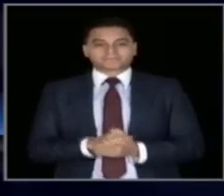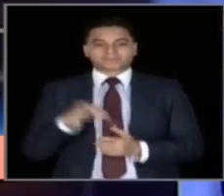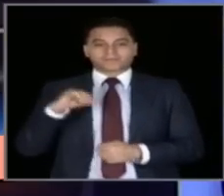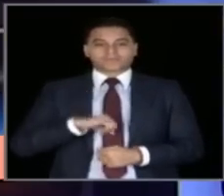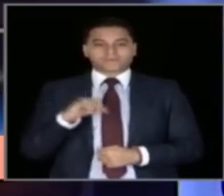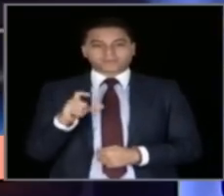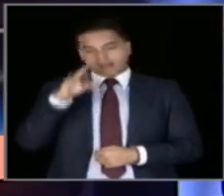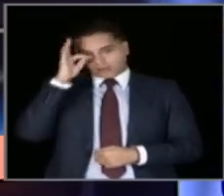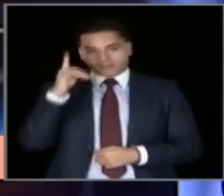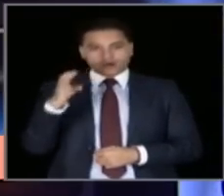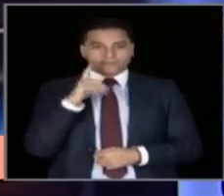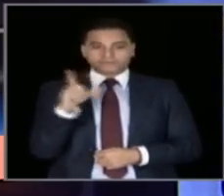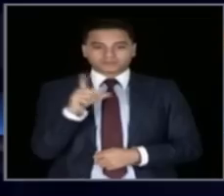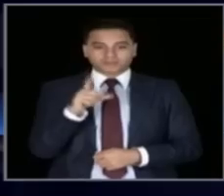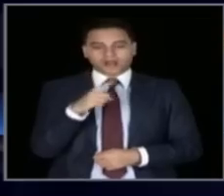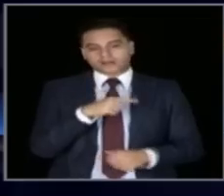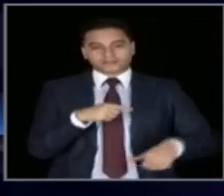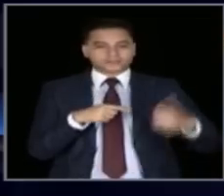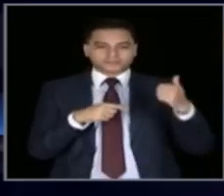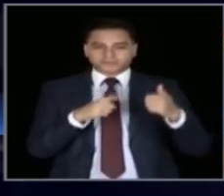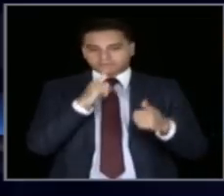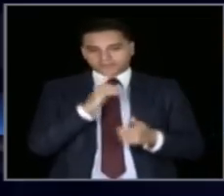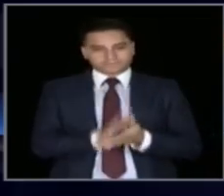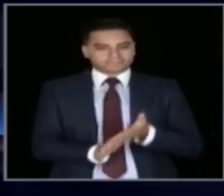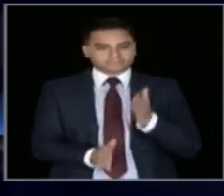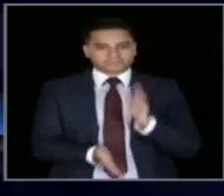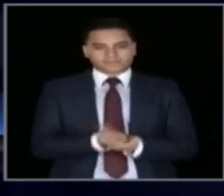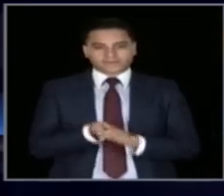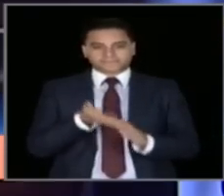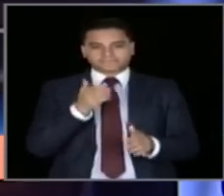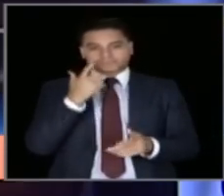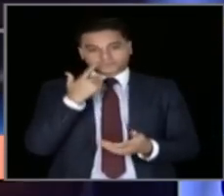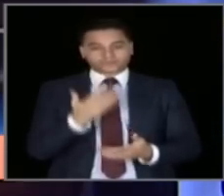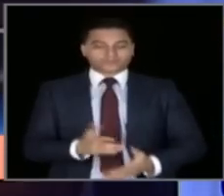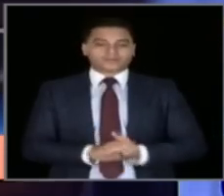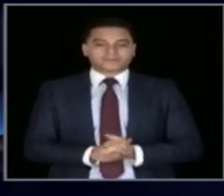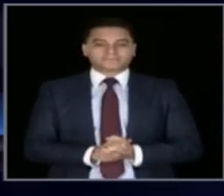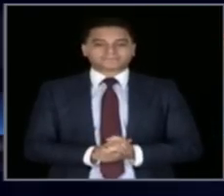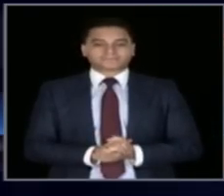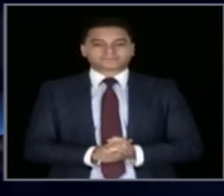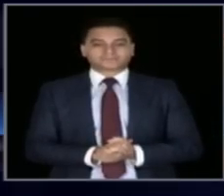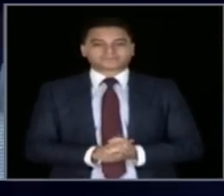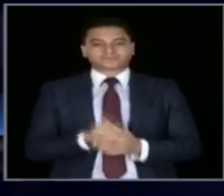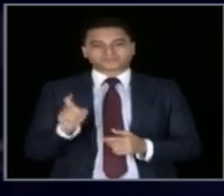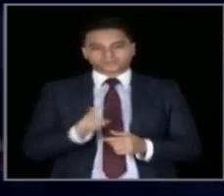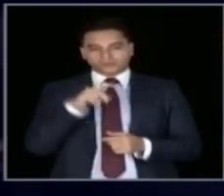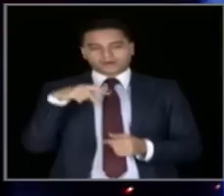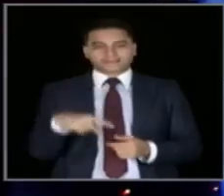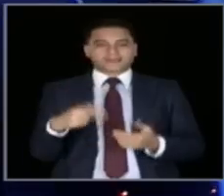مؤمن لو ما جاوبت الصح هادلك ال 25 نقطة طارت. ماشي. السؤال